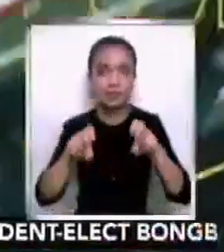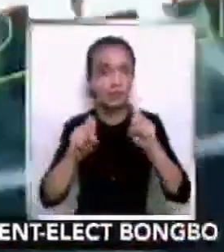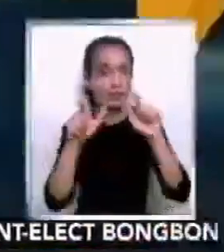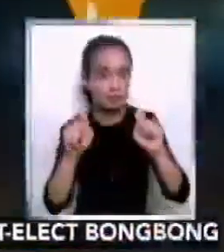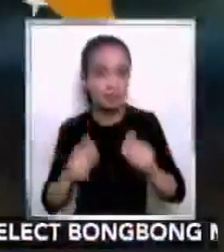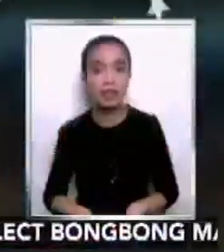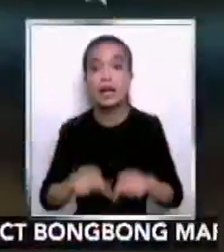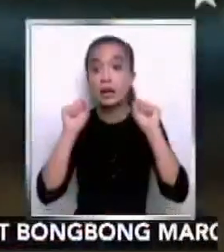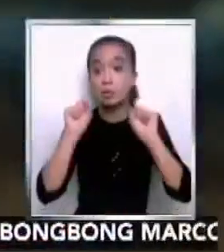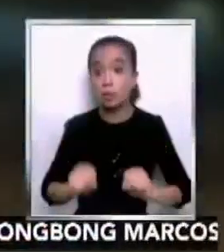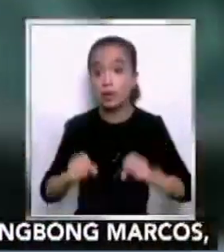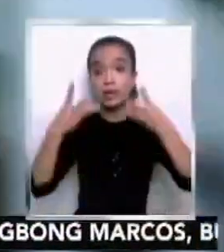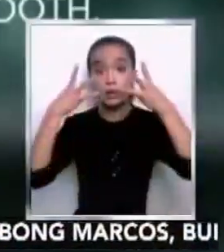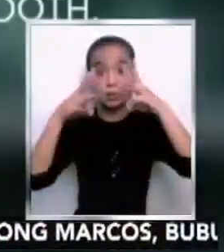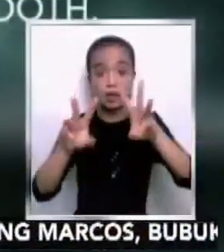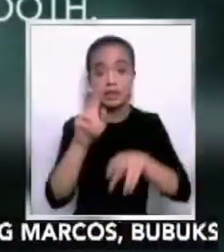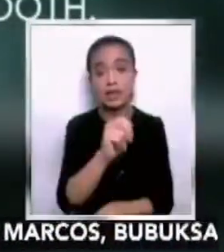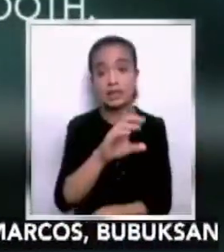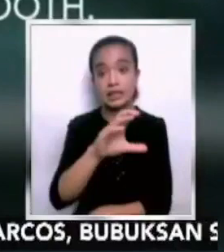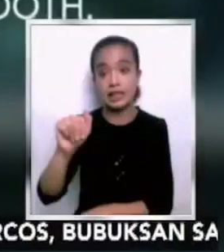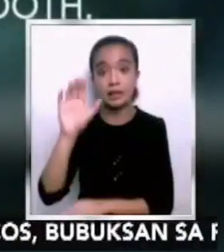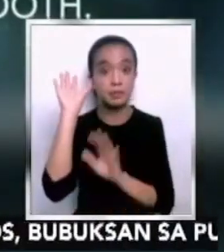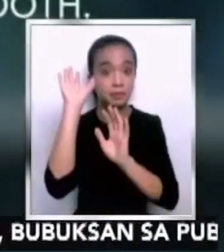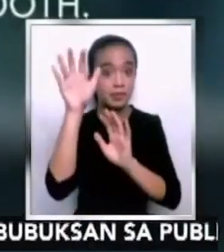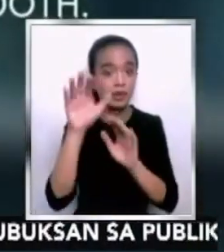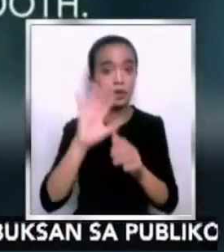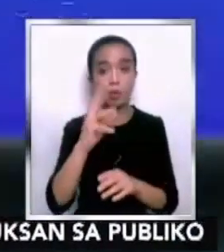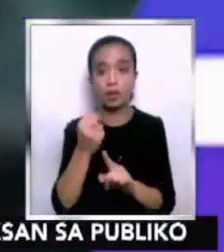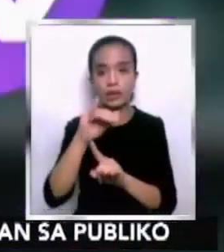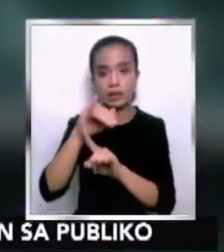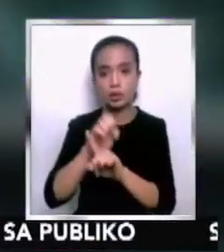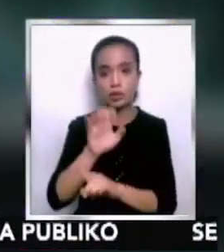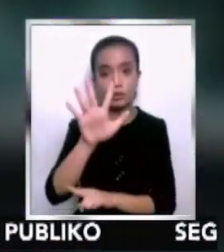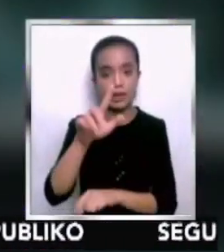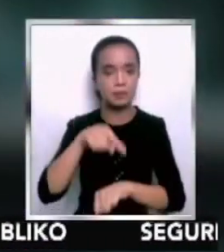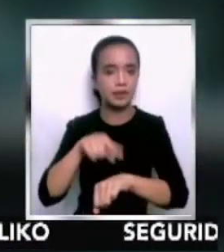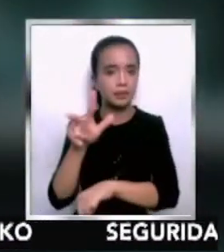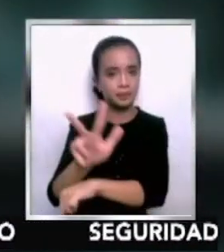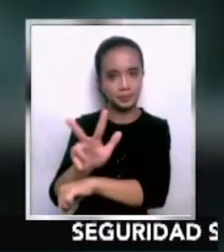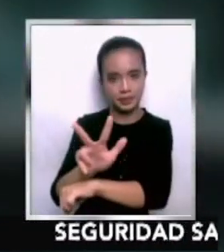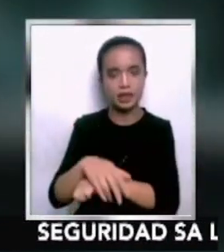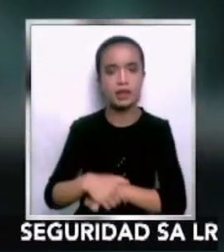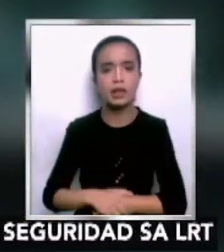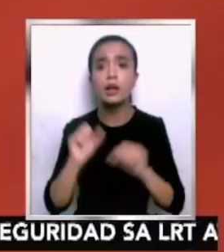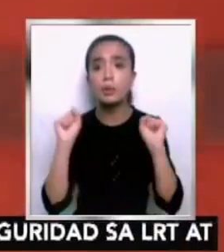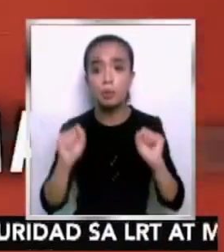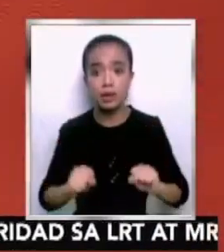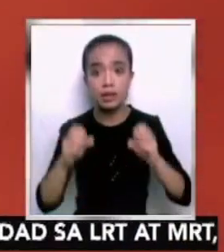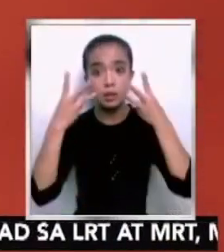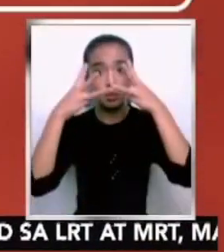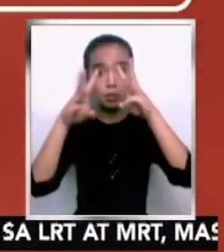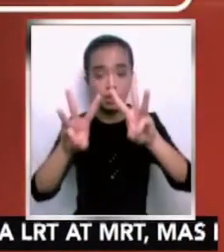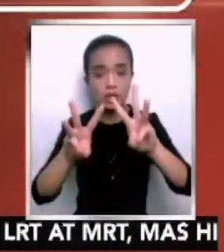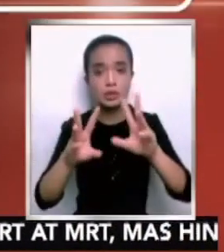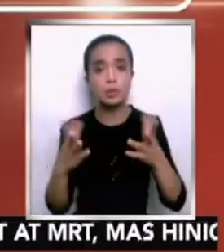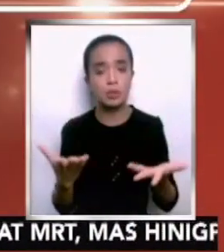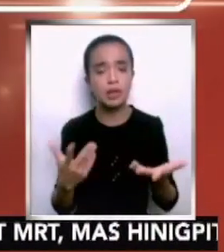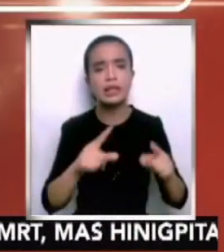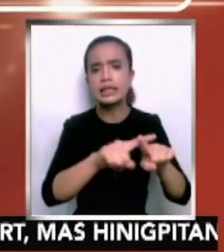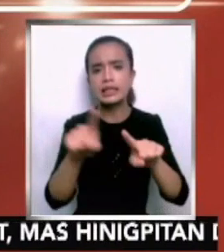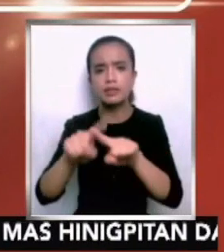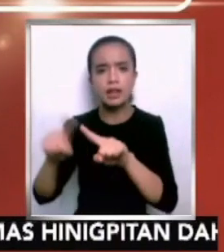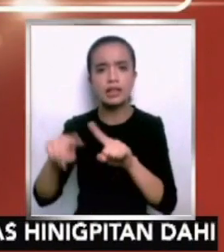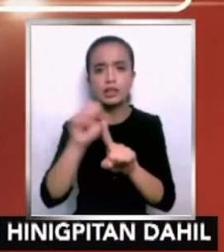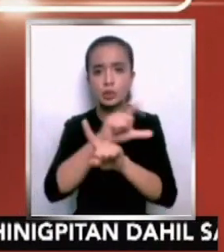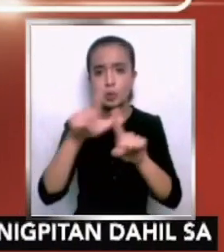NCAA All-Star Basketball Game sa June 5 alas 3 ng hapon. Pwede rin niyang subaybayan sa live GTV at sa iba't ibang social media platforms